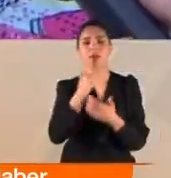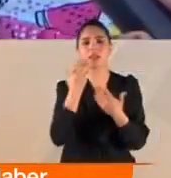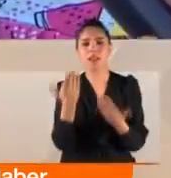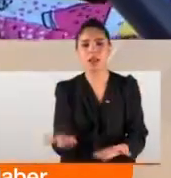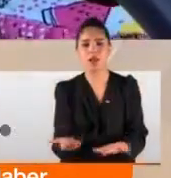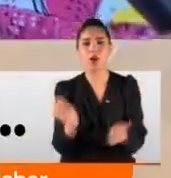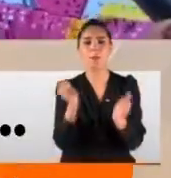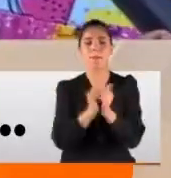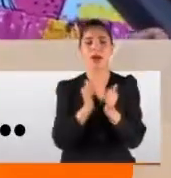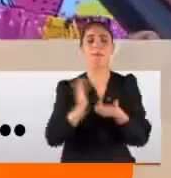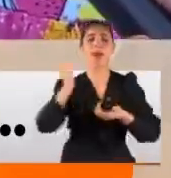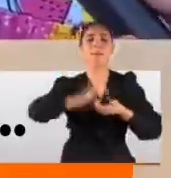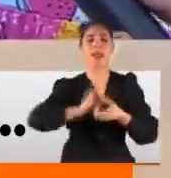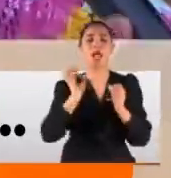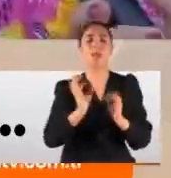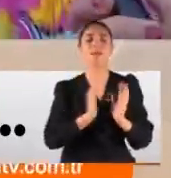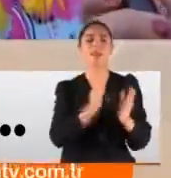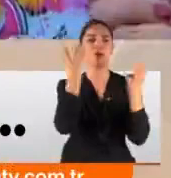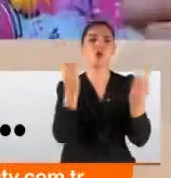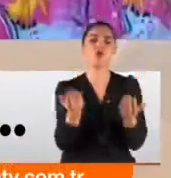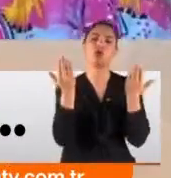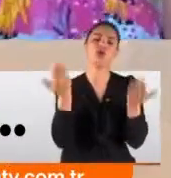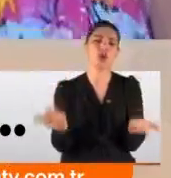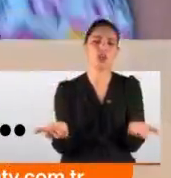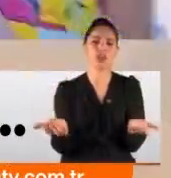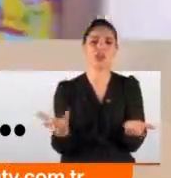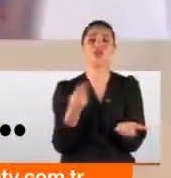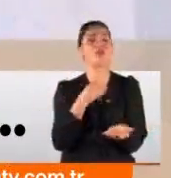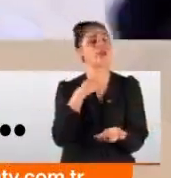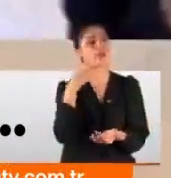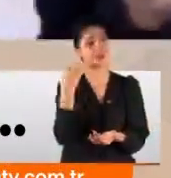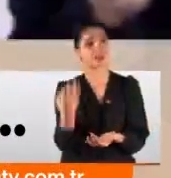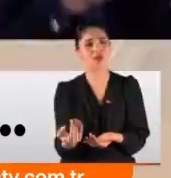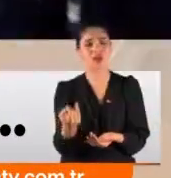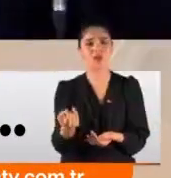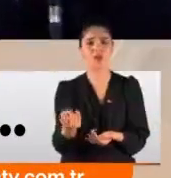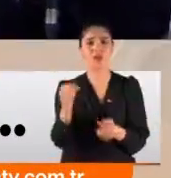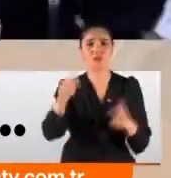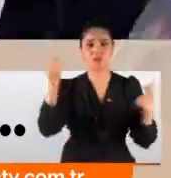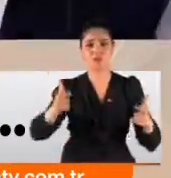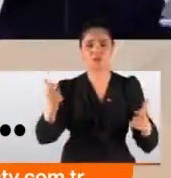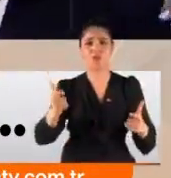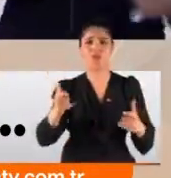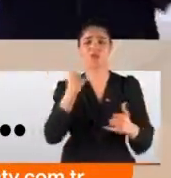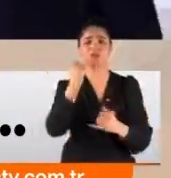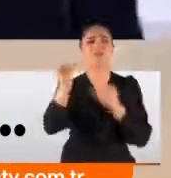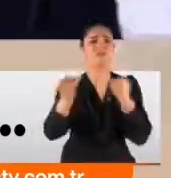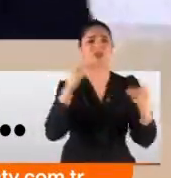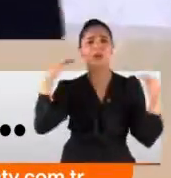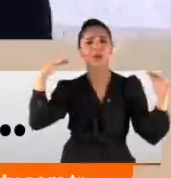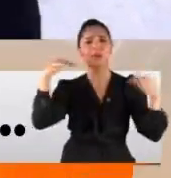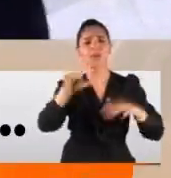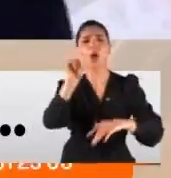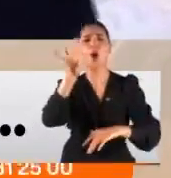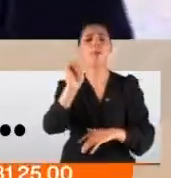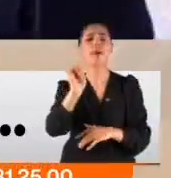Birlik beraberliğimiz her zaman daim olsun inşallah. Çok teşekkür ediyorum. Burası ziyaretçi akınına uğruyor.